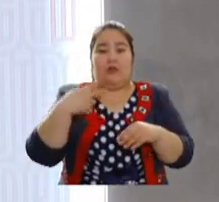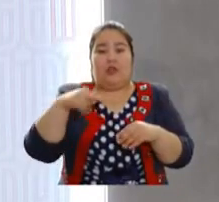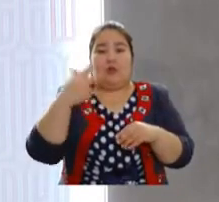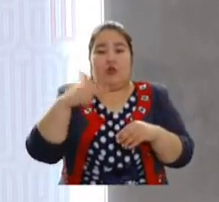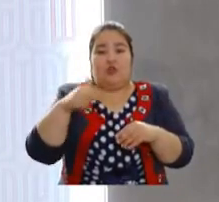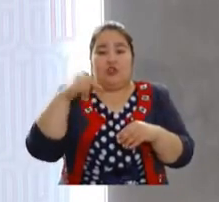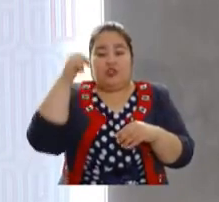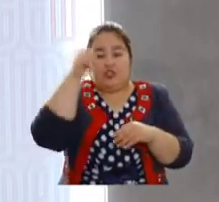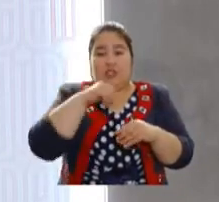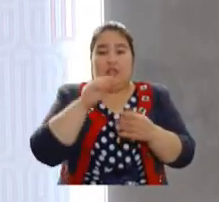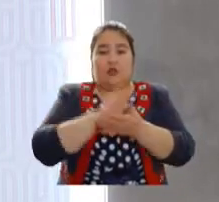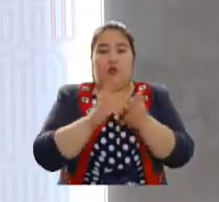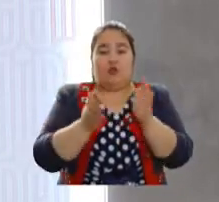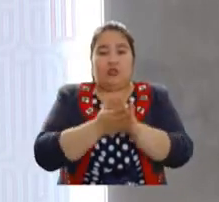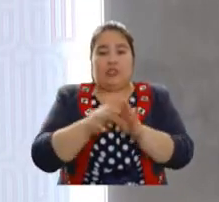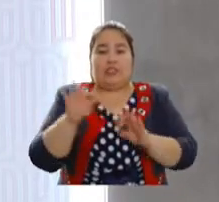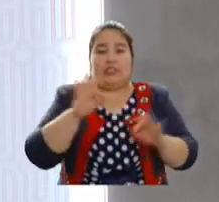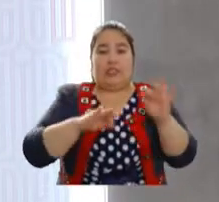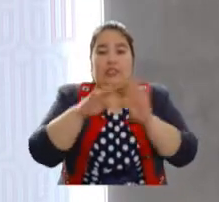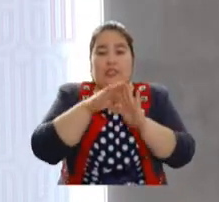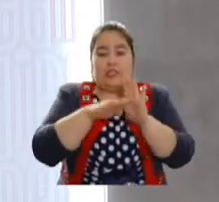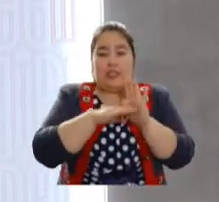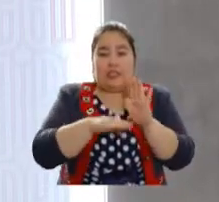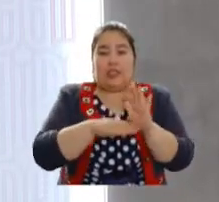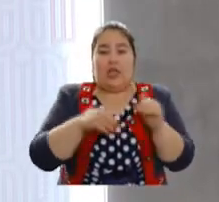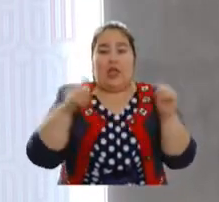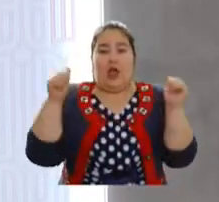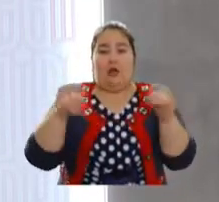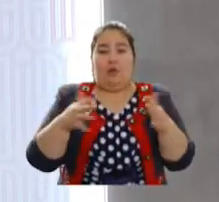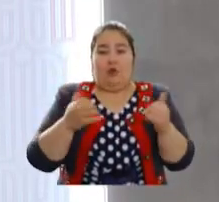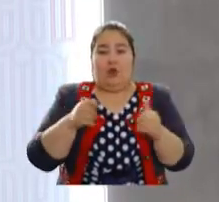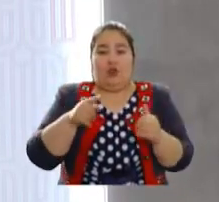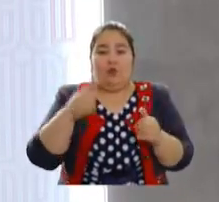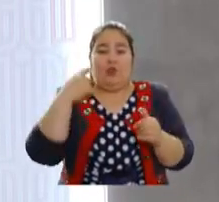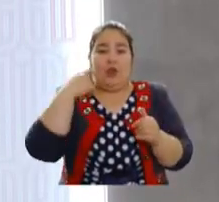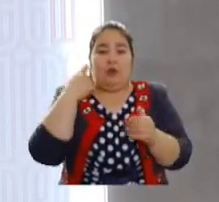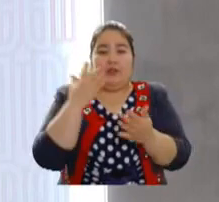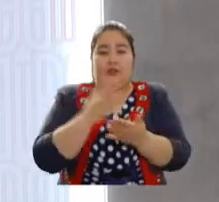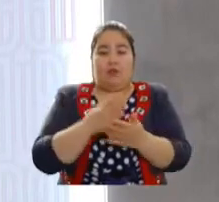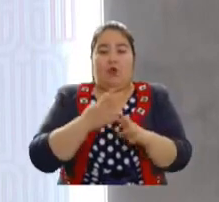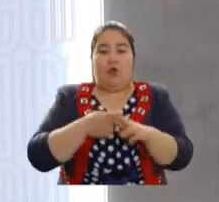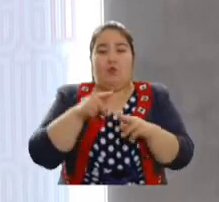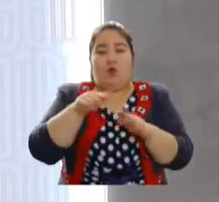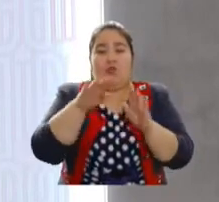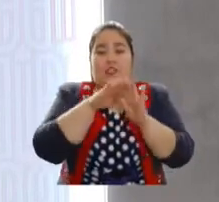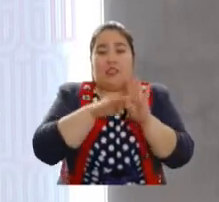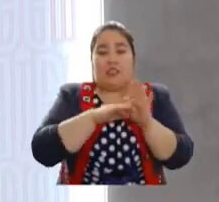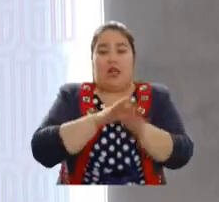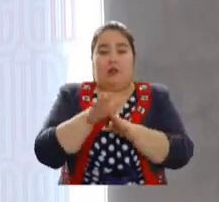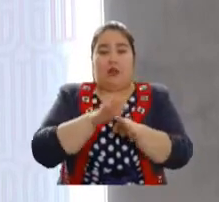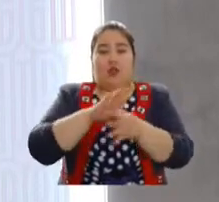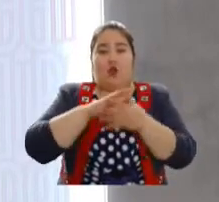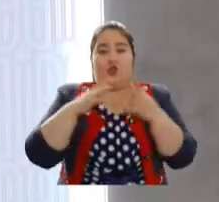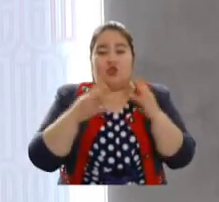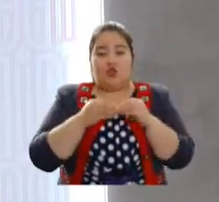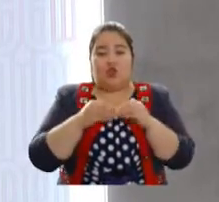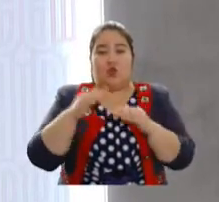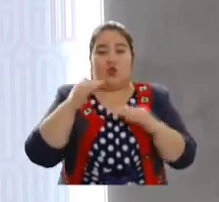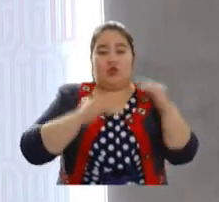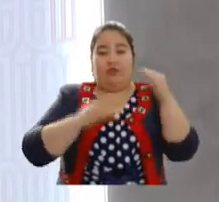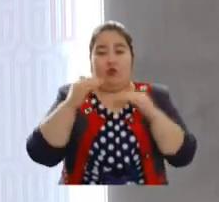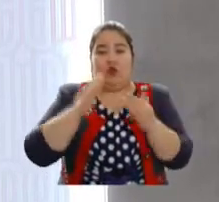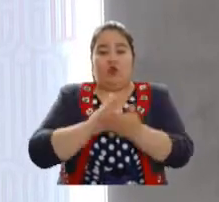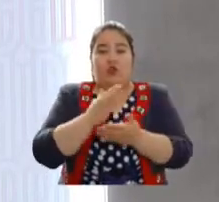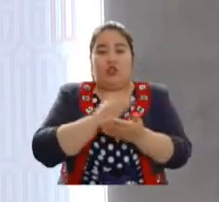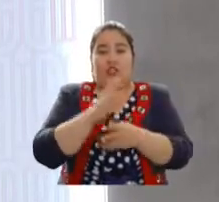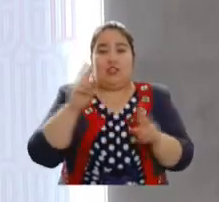2020-2030 yillarga mo'ljallangan strategiyasi qabul qilingan, bundan xabaringiz bor. Bu strategiyani amalga oshirishning ustuvor